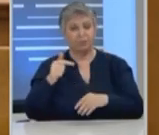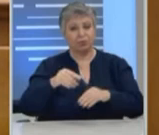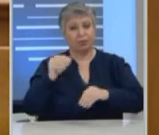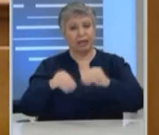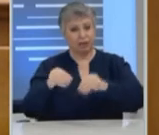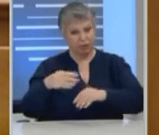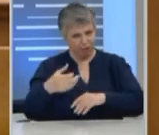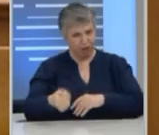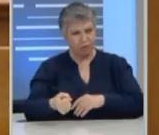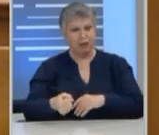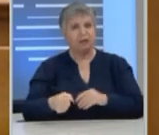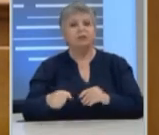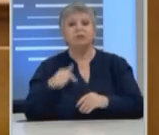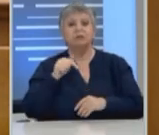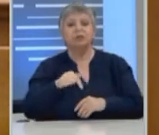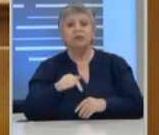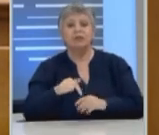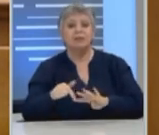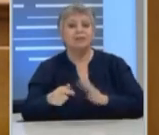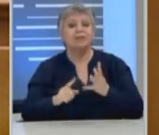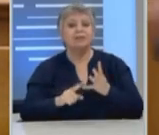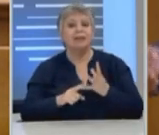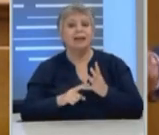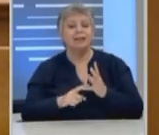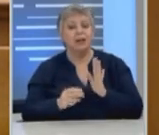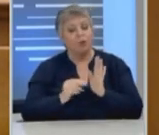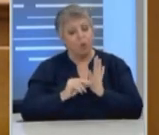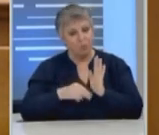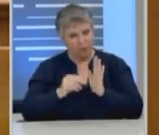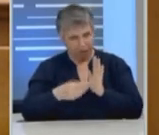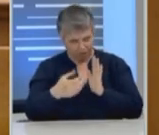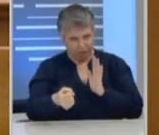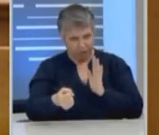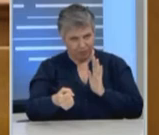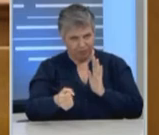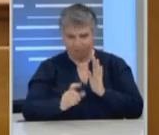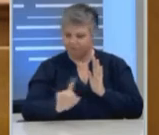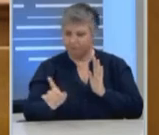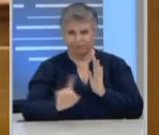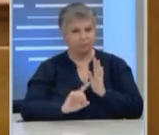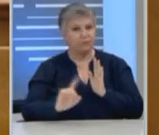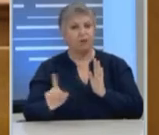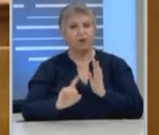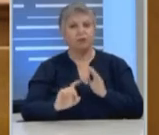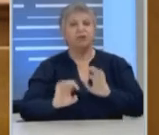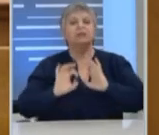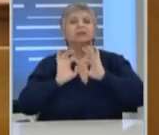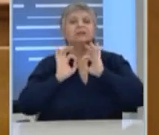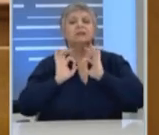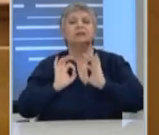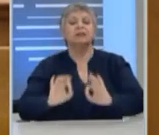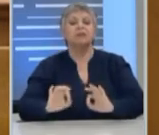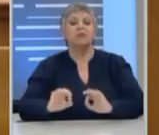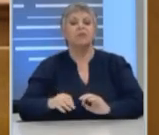σε τέταρτο μνημόνιο, όχι μόνο δεν θα έχουμε τέταρτο μνημόνιο όπως μας λέτε σήμερα, αλλά θα διανύουμε ήδη σχεδόν